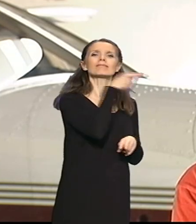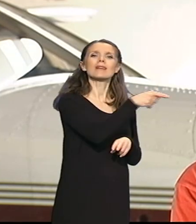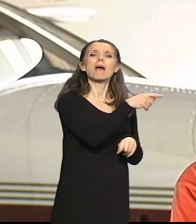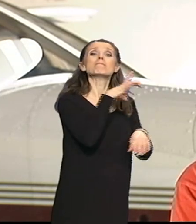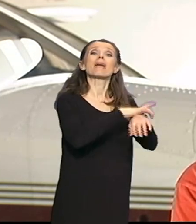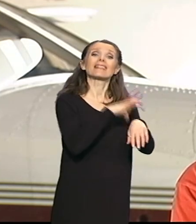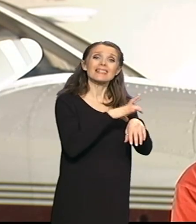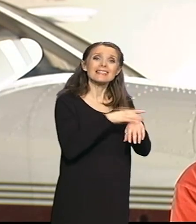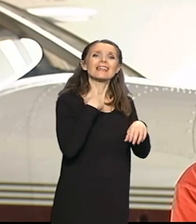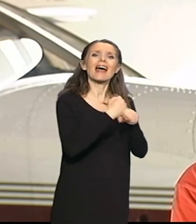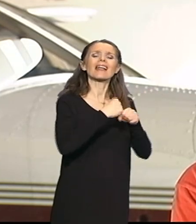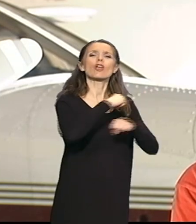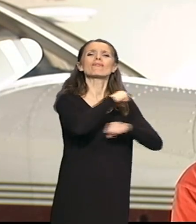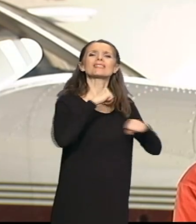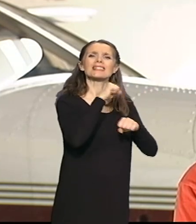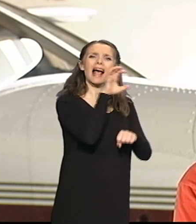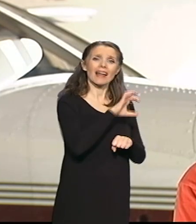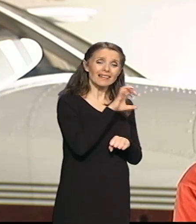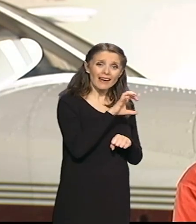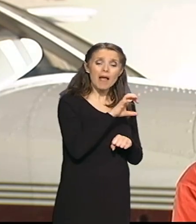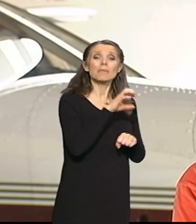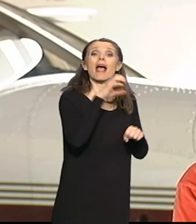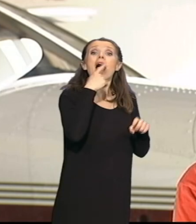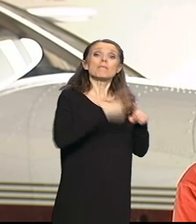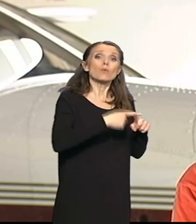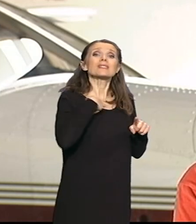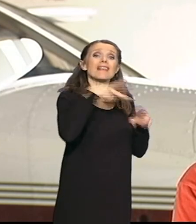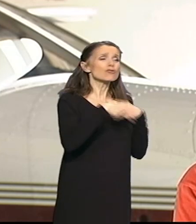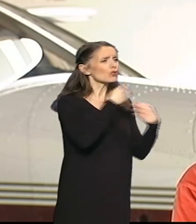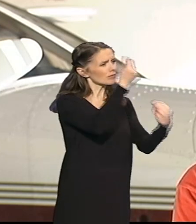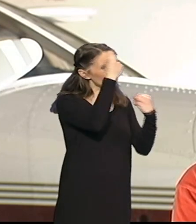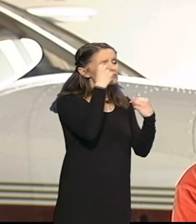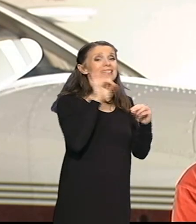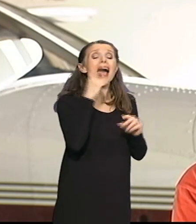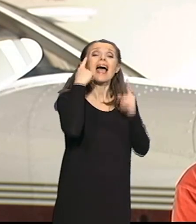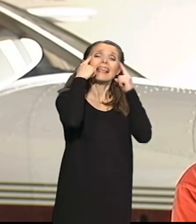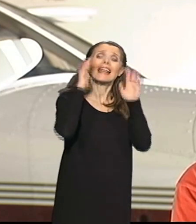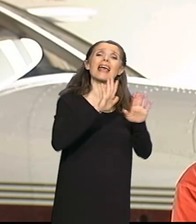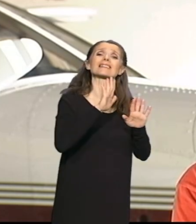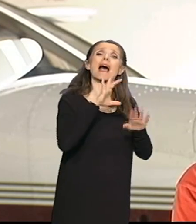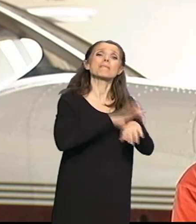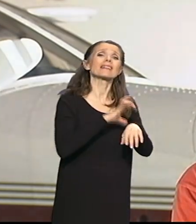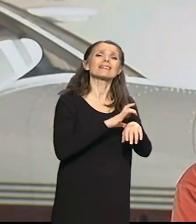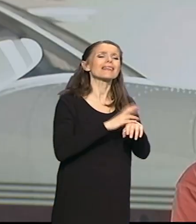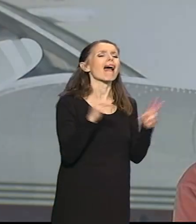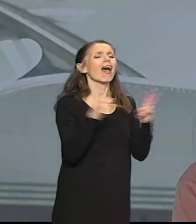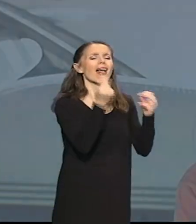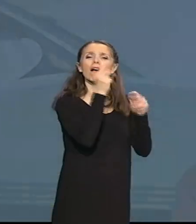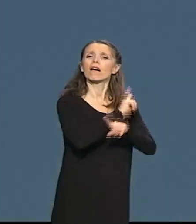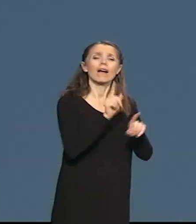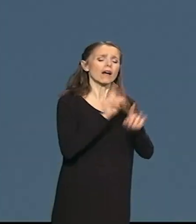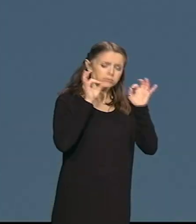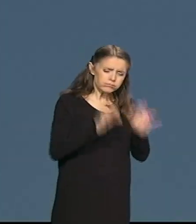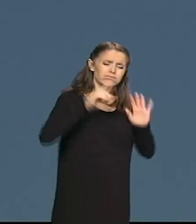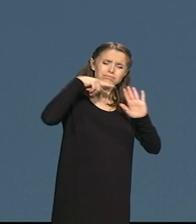terapijama i tamo sam isto završio kinesku medicinu. Znači, završio sam kompletan fakultet 4 godine, master iz akupunkture i